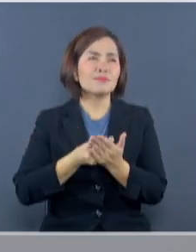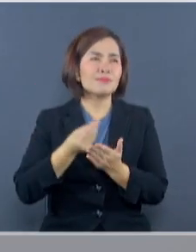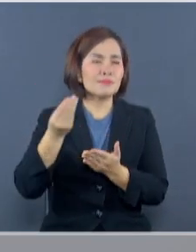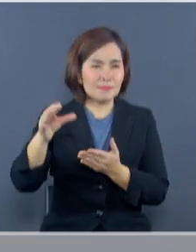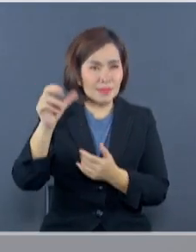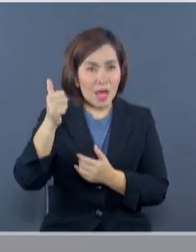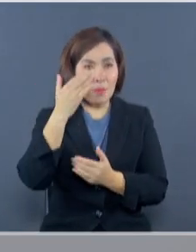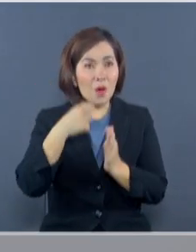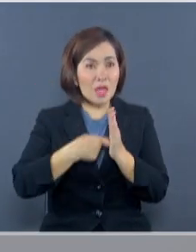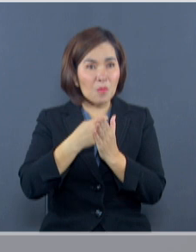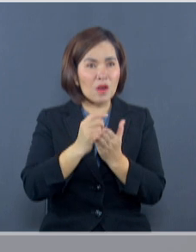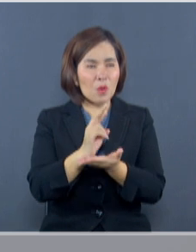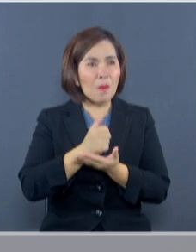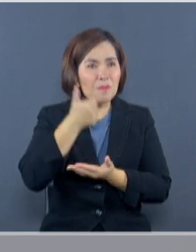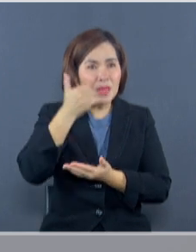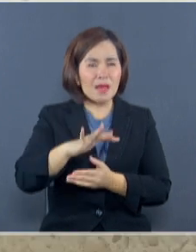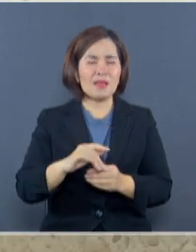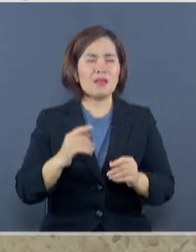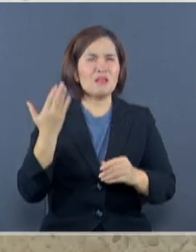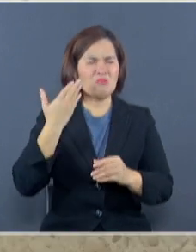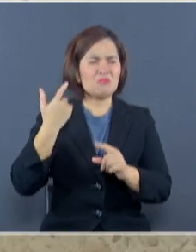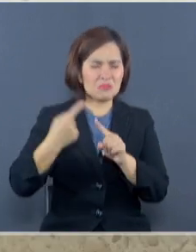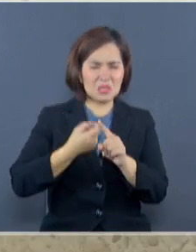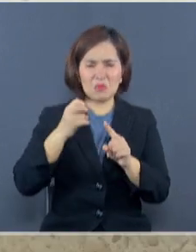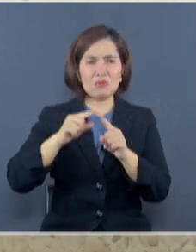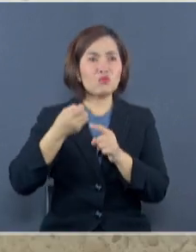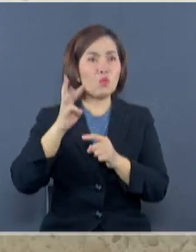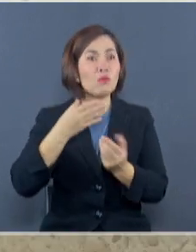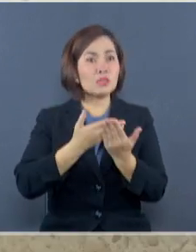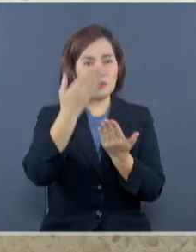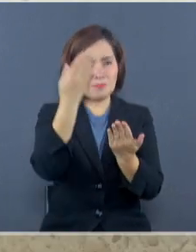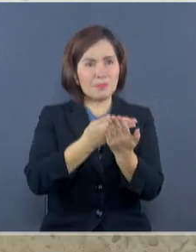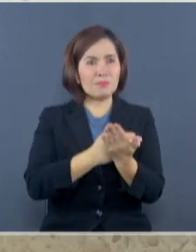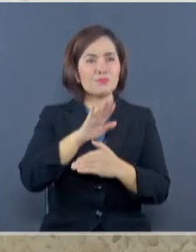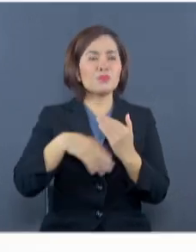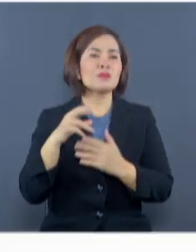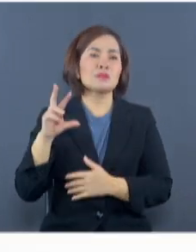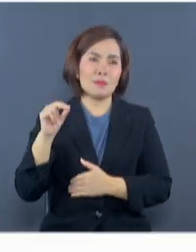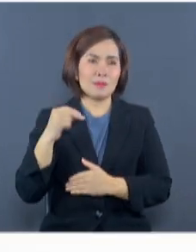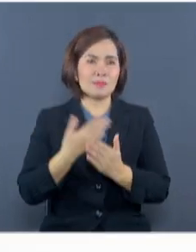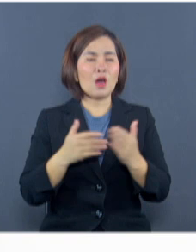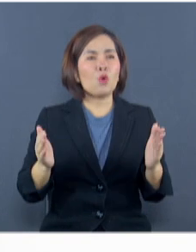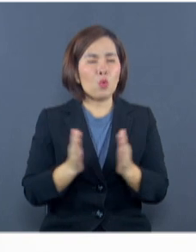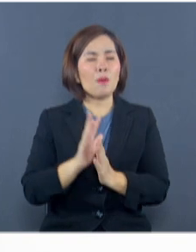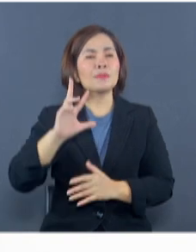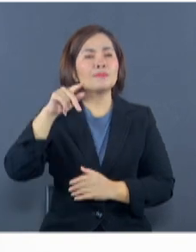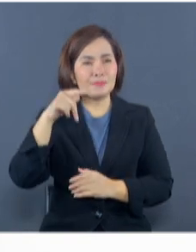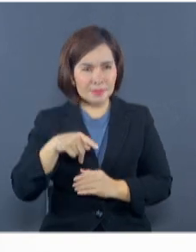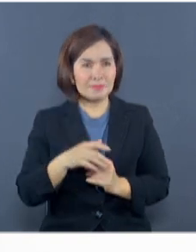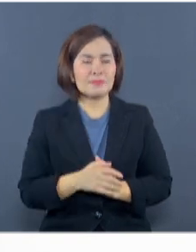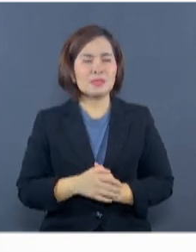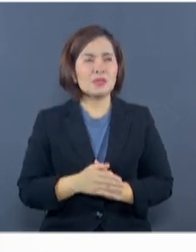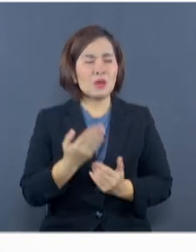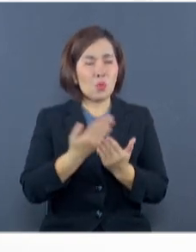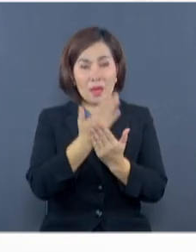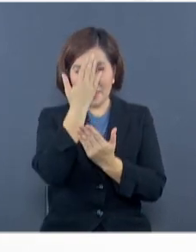างวัลแต่พองวด16ธันวาคมที่ผ่านมาซื้อ30ใบเลยเป็นเงิน 3,000 บาทแล้วถูกเ